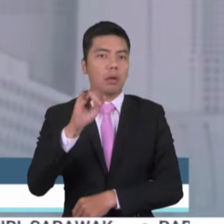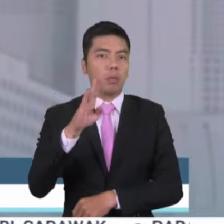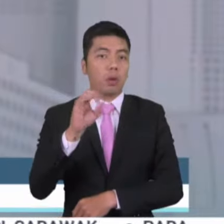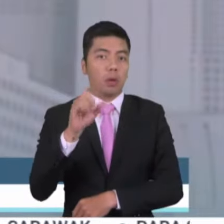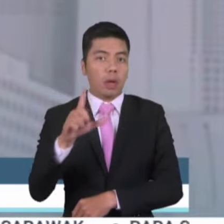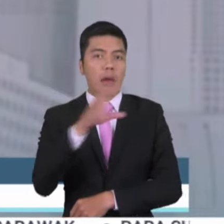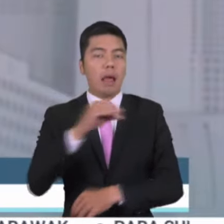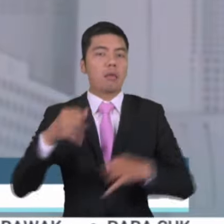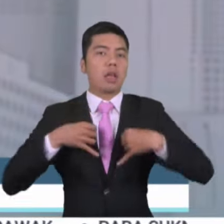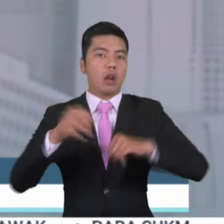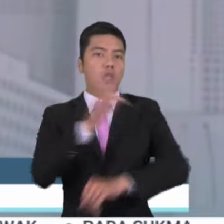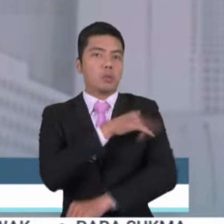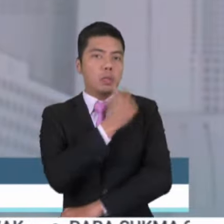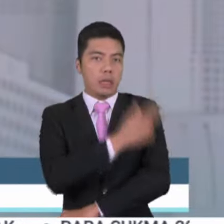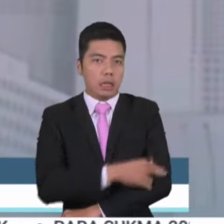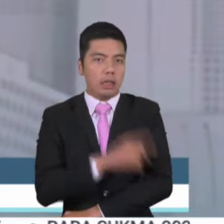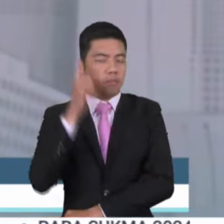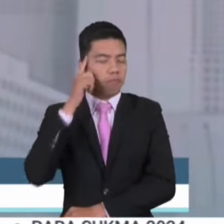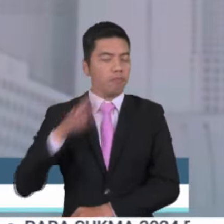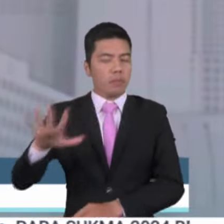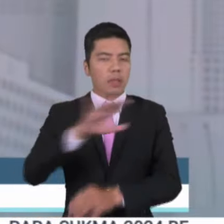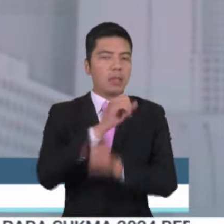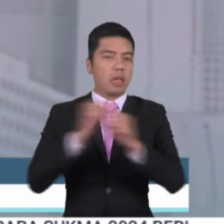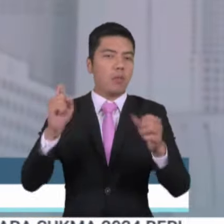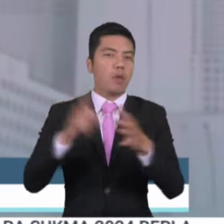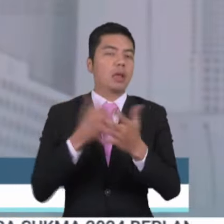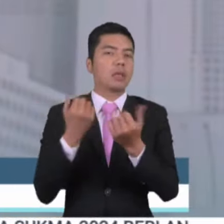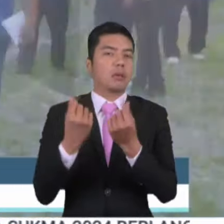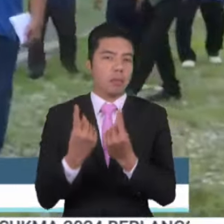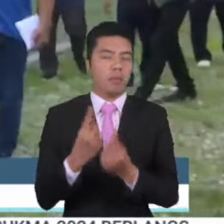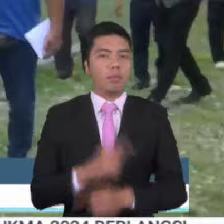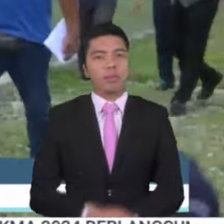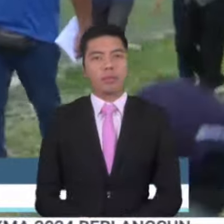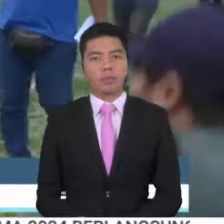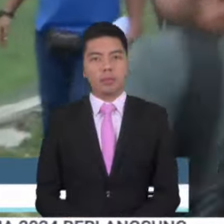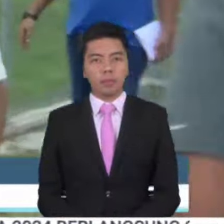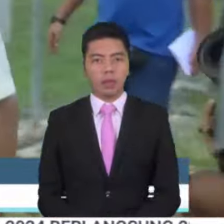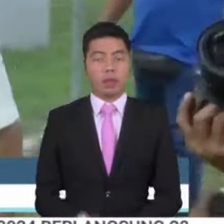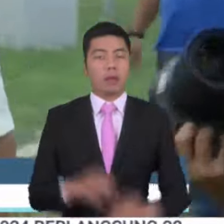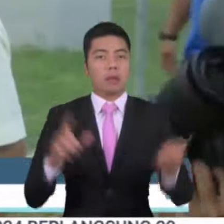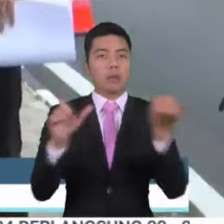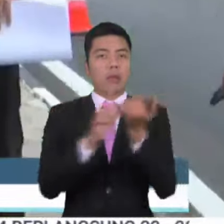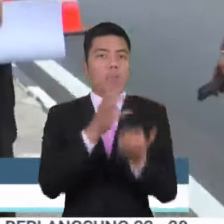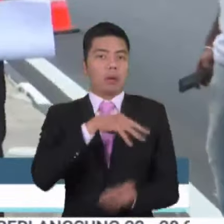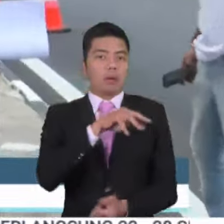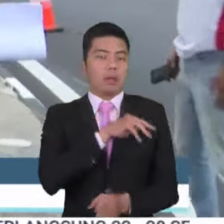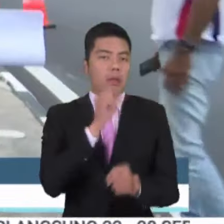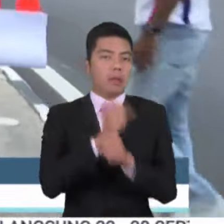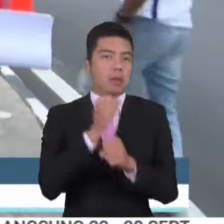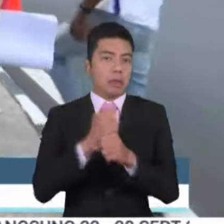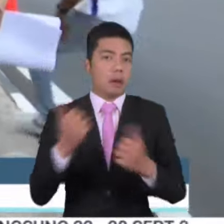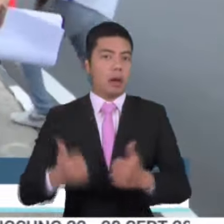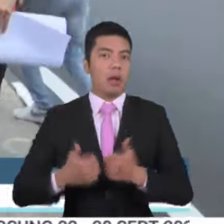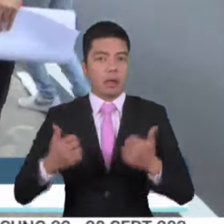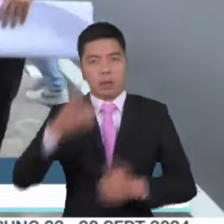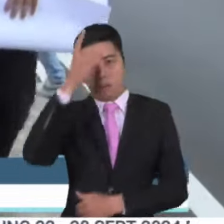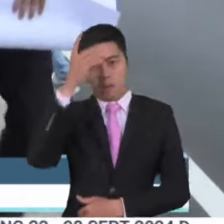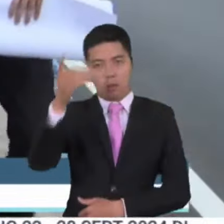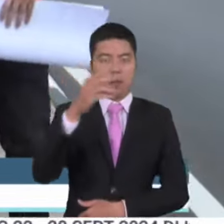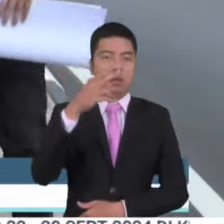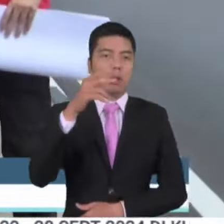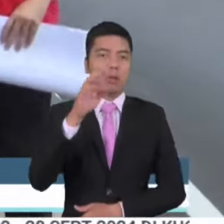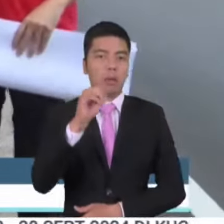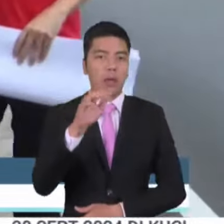Stesen itu dijangka siap akhir November ini. Menurut Timbalan Menteri Kerja Raya Datuk Seri Ahmad